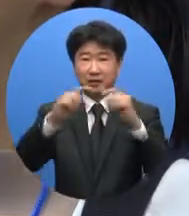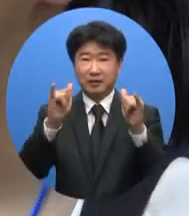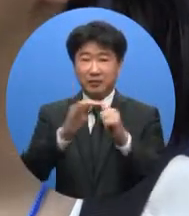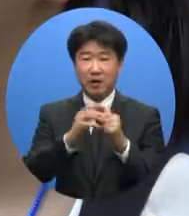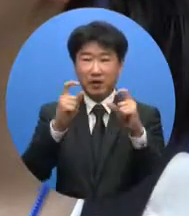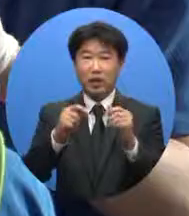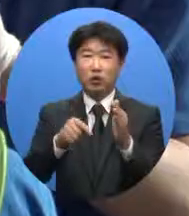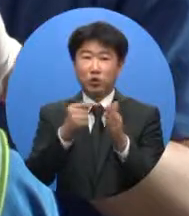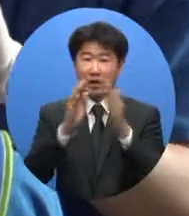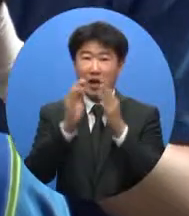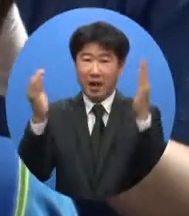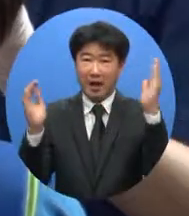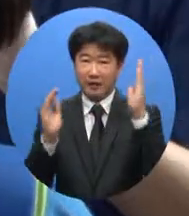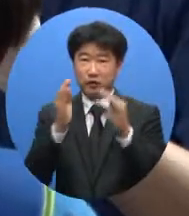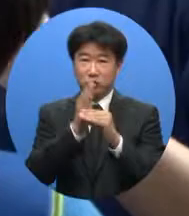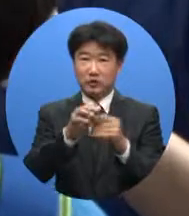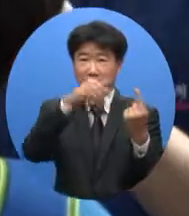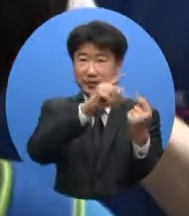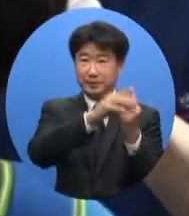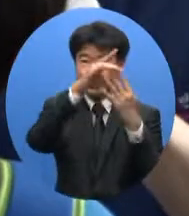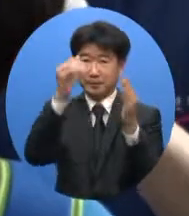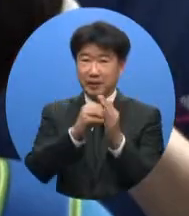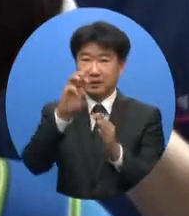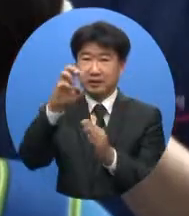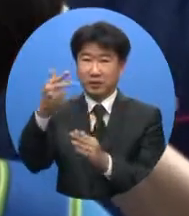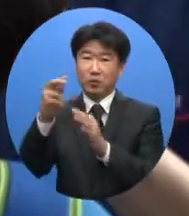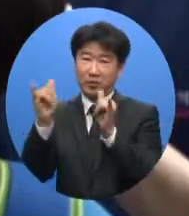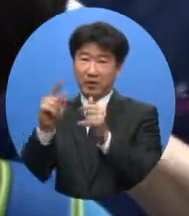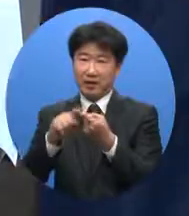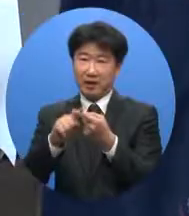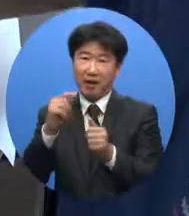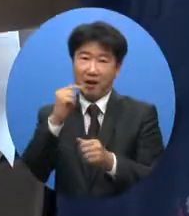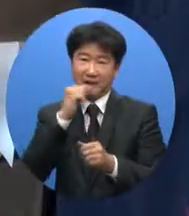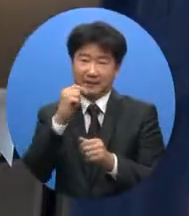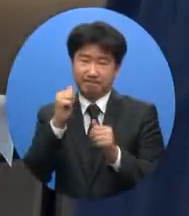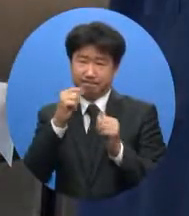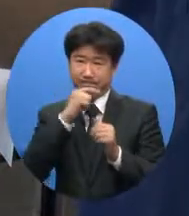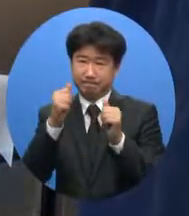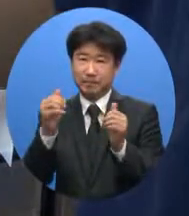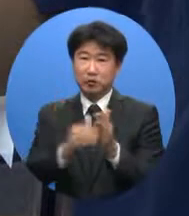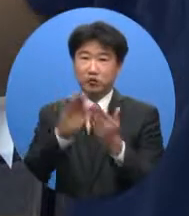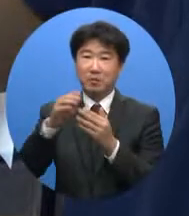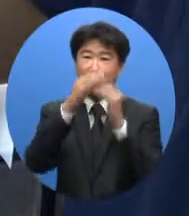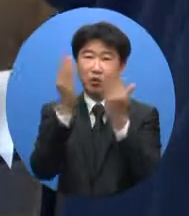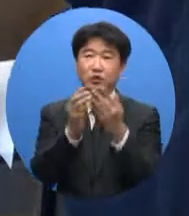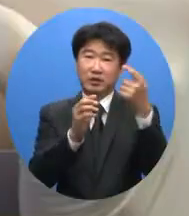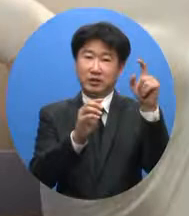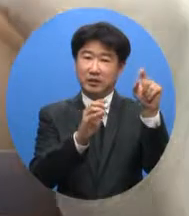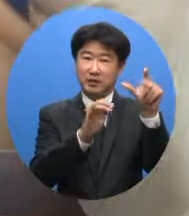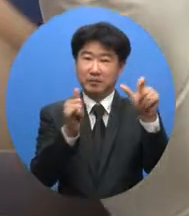참가자는 관내 초등학교 9학년 학생 중 1차 선발된 37명으로 엄격한 심사를 거쳐 모두 15명이